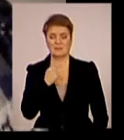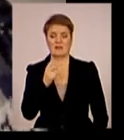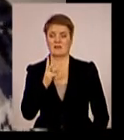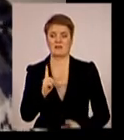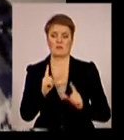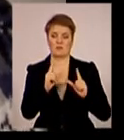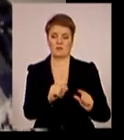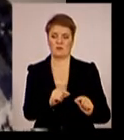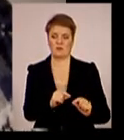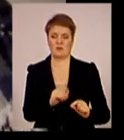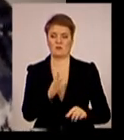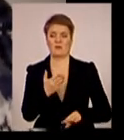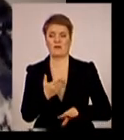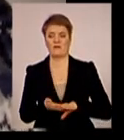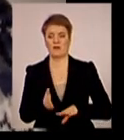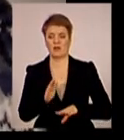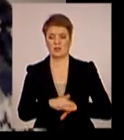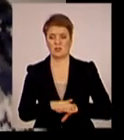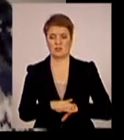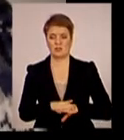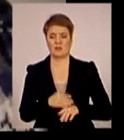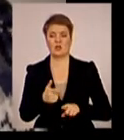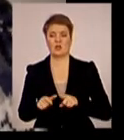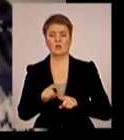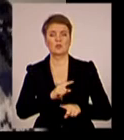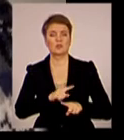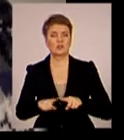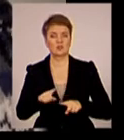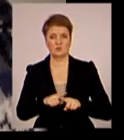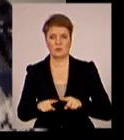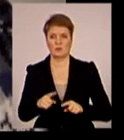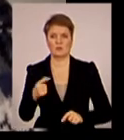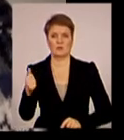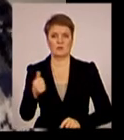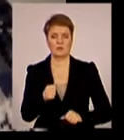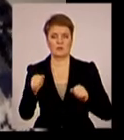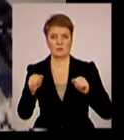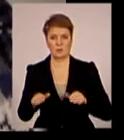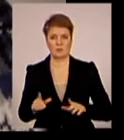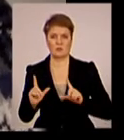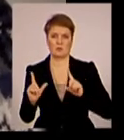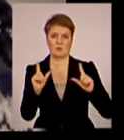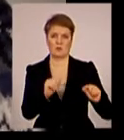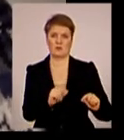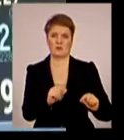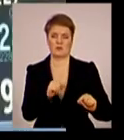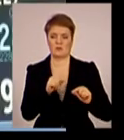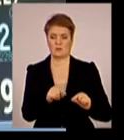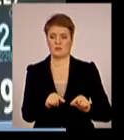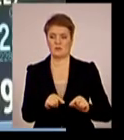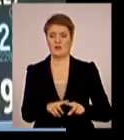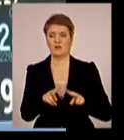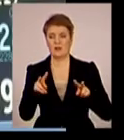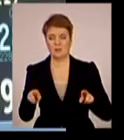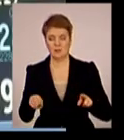поїде, це буде важче. Ми дуже скоро, за неділю ми вирішили поїхати сюди. Так